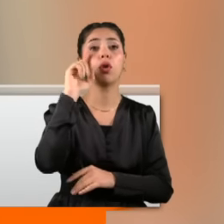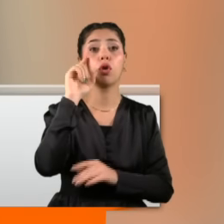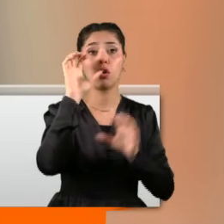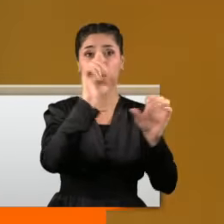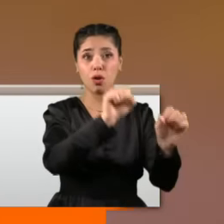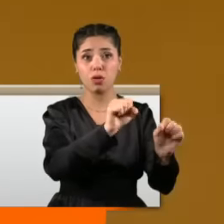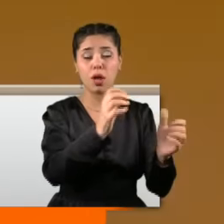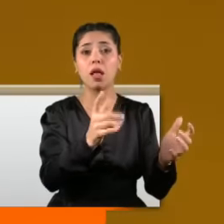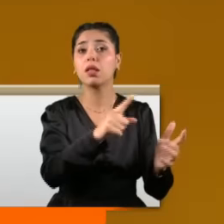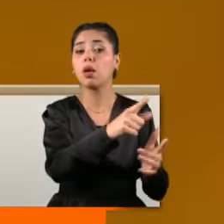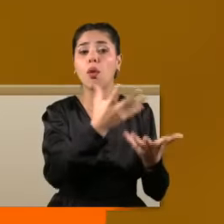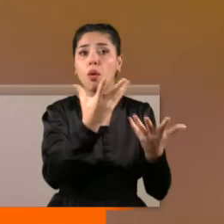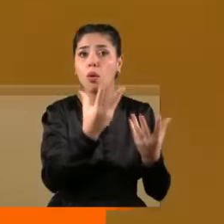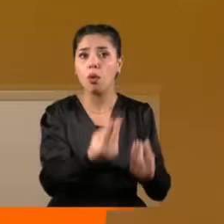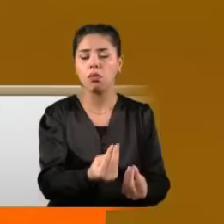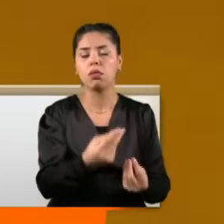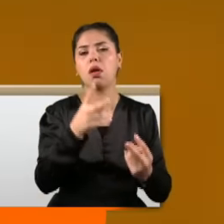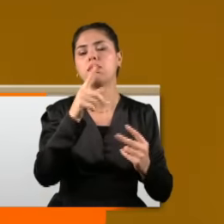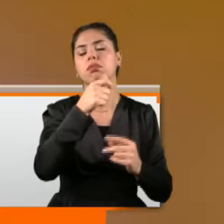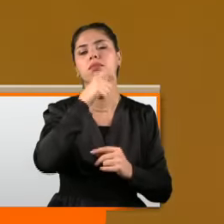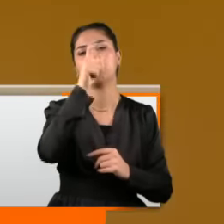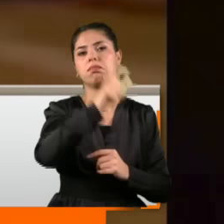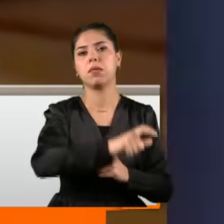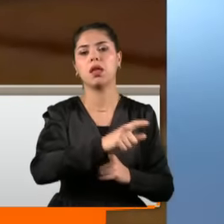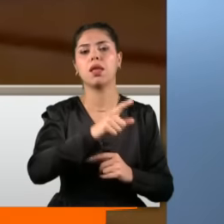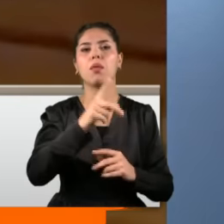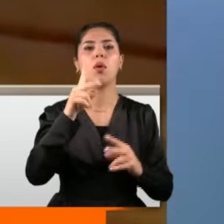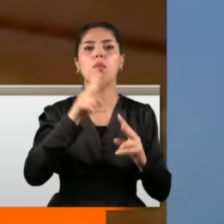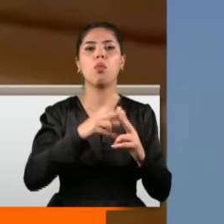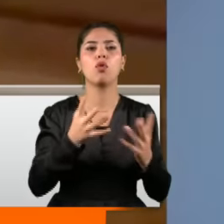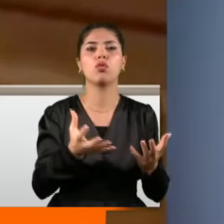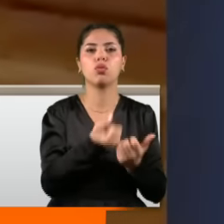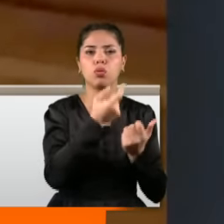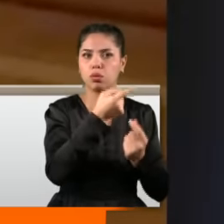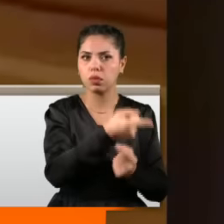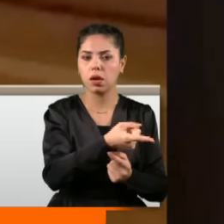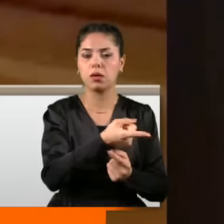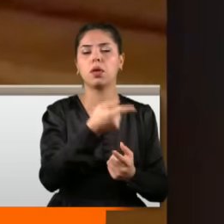polis kurtardı. İlçede tansiyon gece boyu yüksekti.